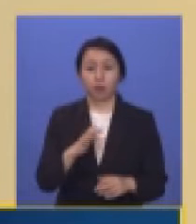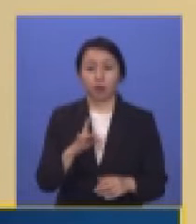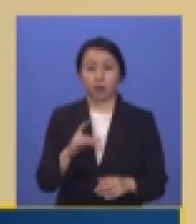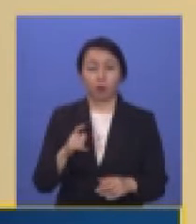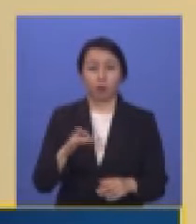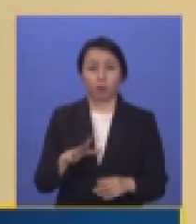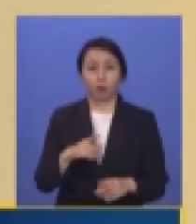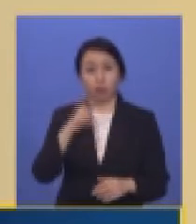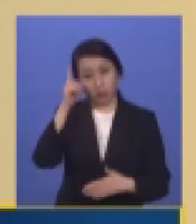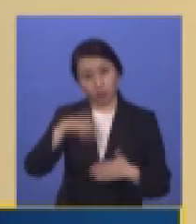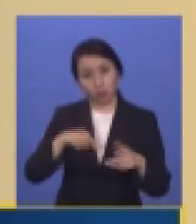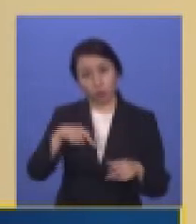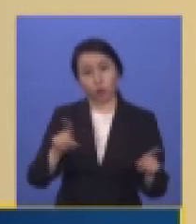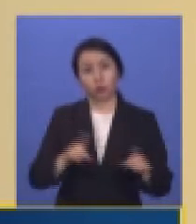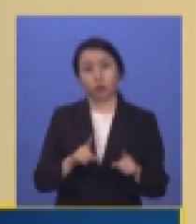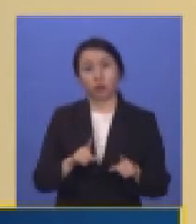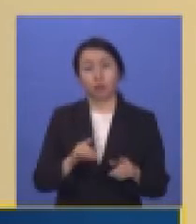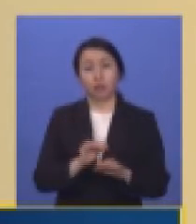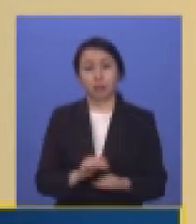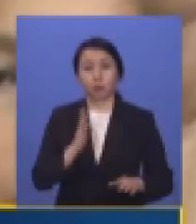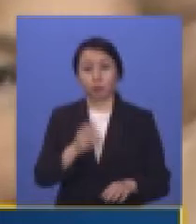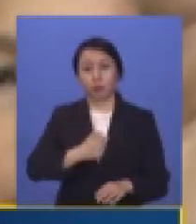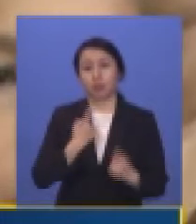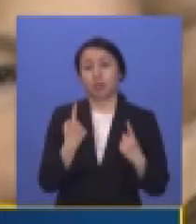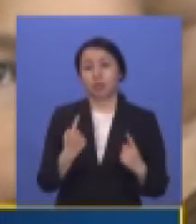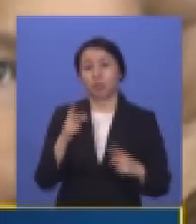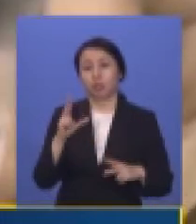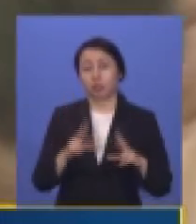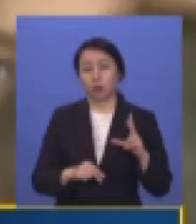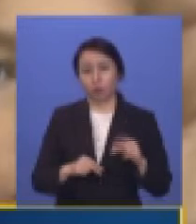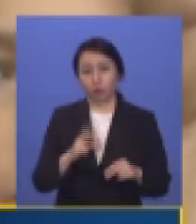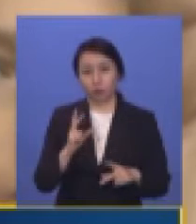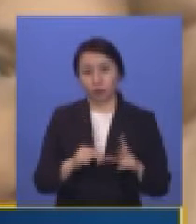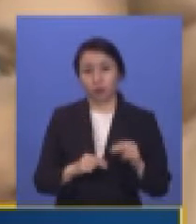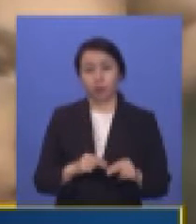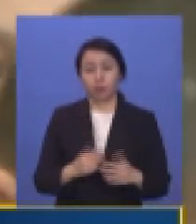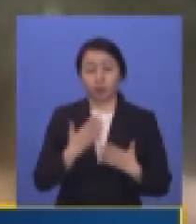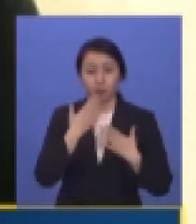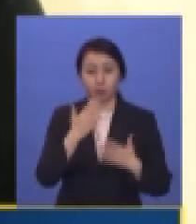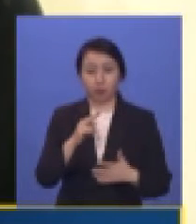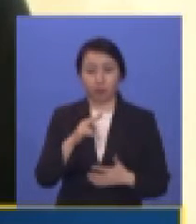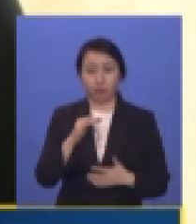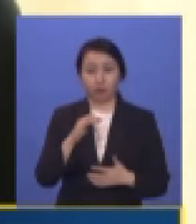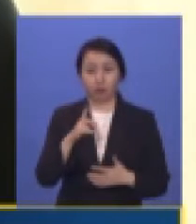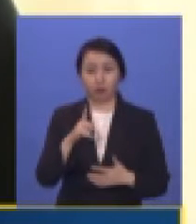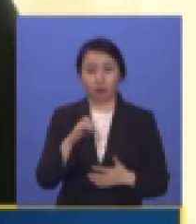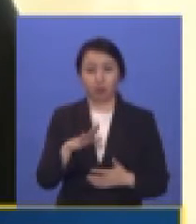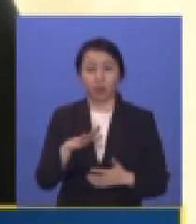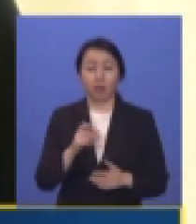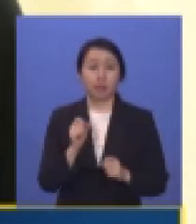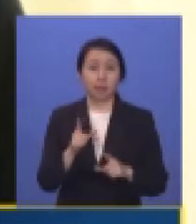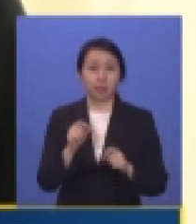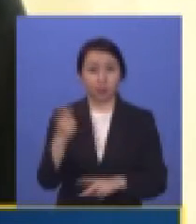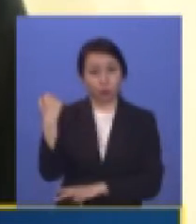Мелихов. Он выразил надежду на то, что из ребят вырастут настоящие чемпионы. Затем к собравшимся обратился Фархад Кастаубаев, золотой